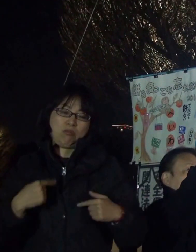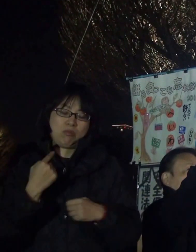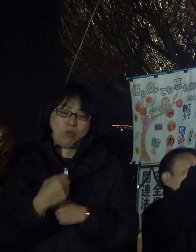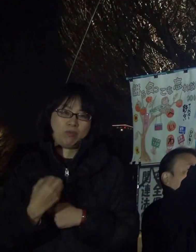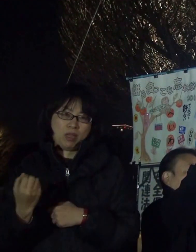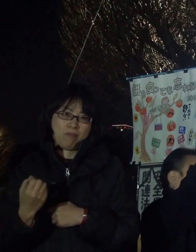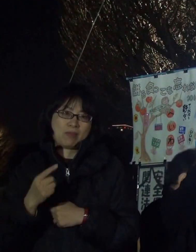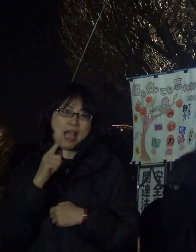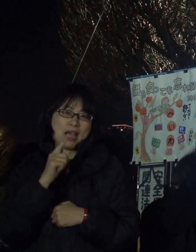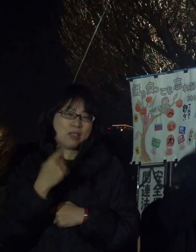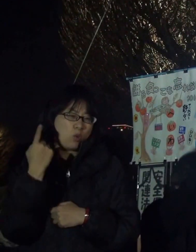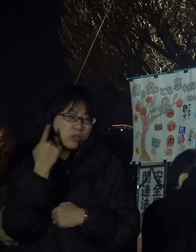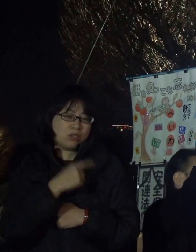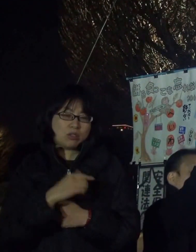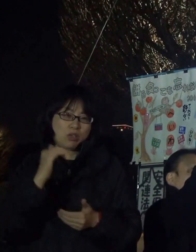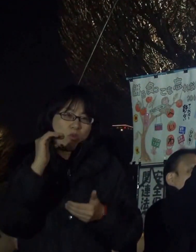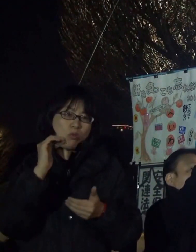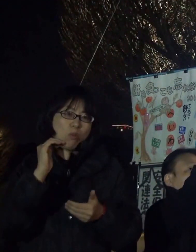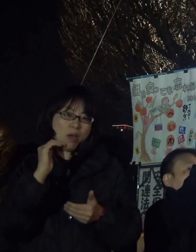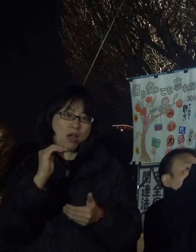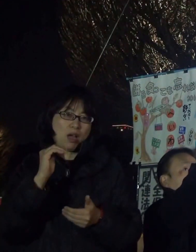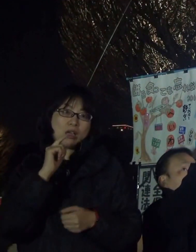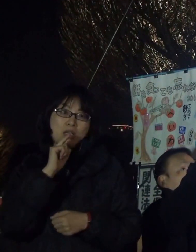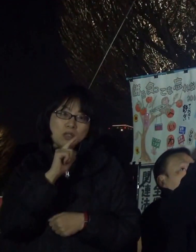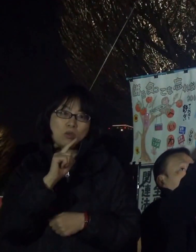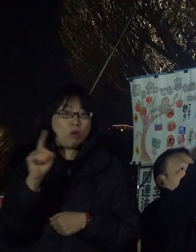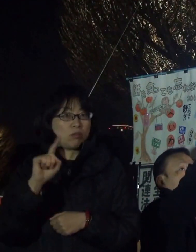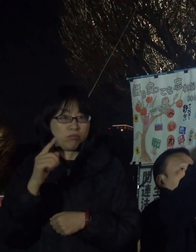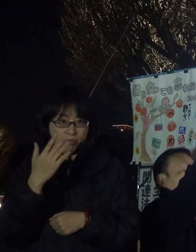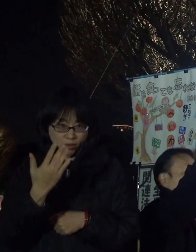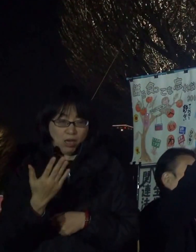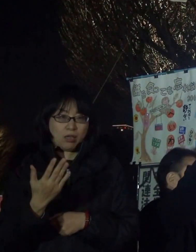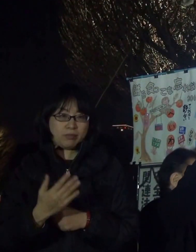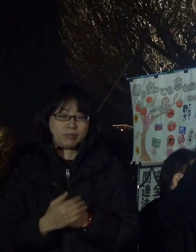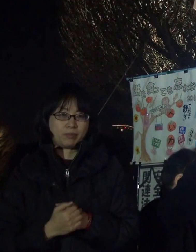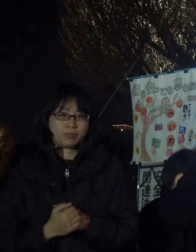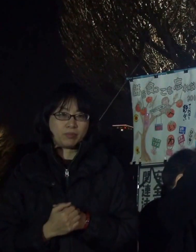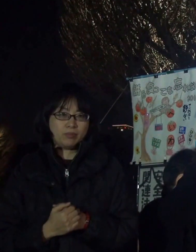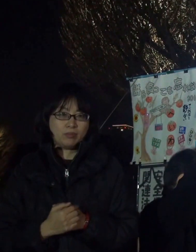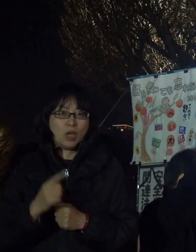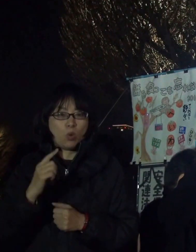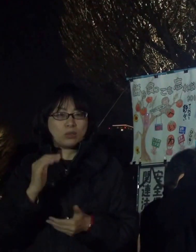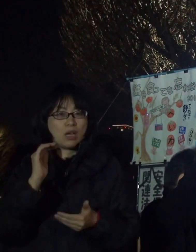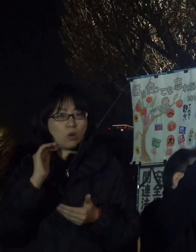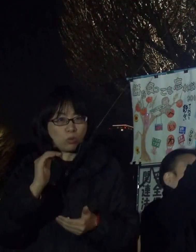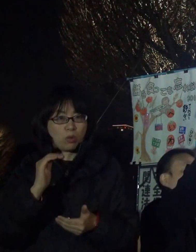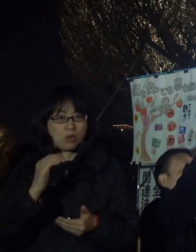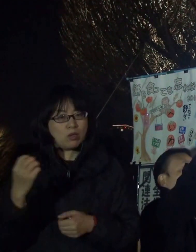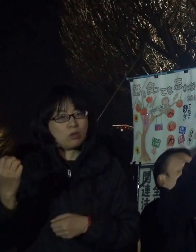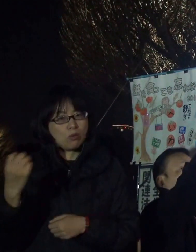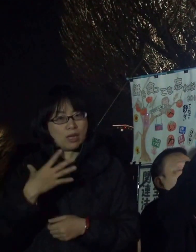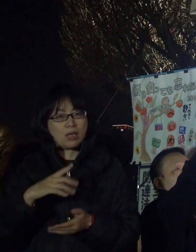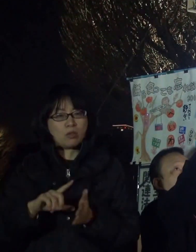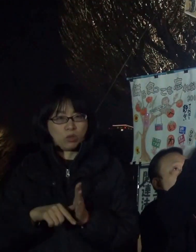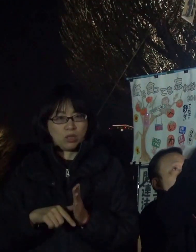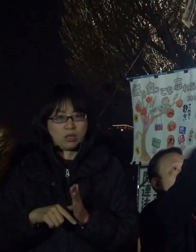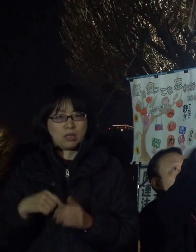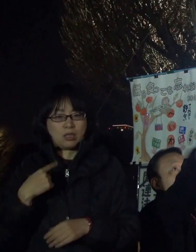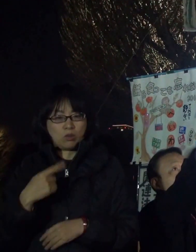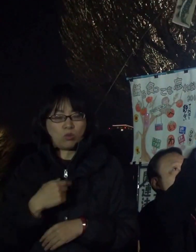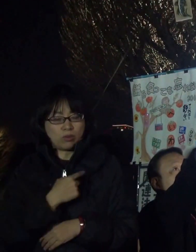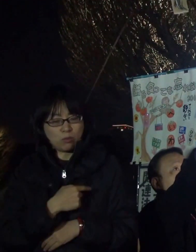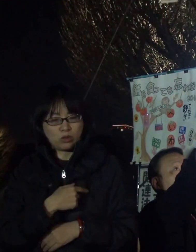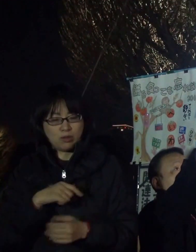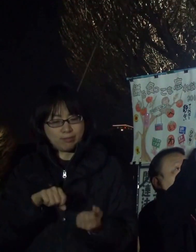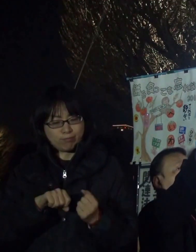った相手を傷つける言葉を言ったことはありませんか？こうした言葉を言われたら人の気持ちは